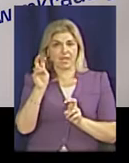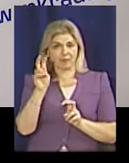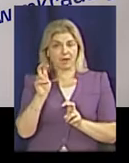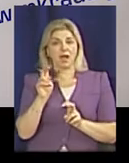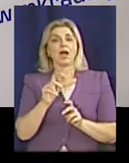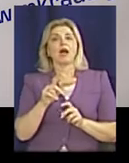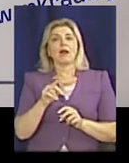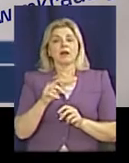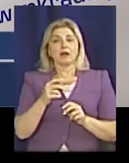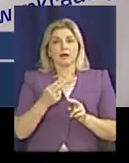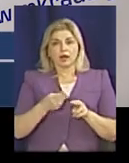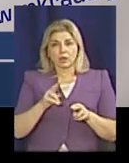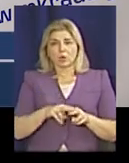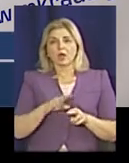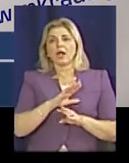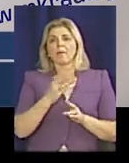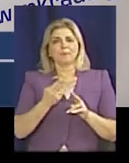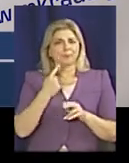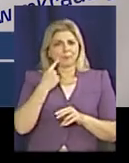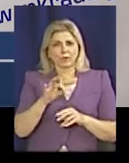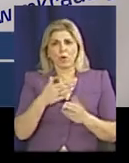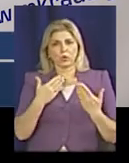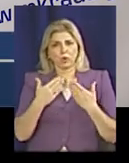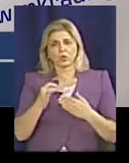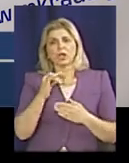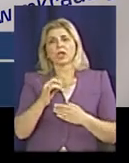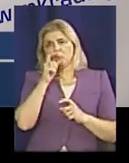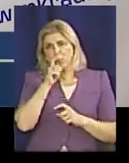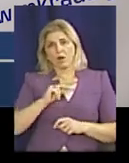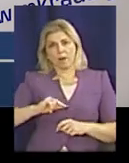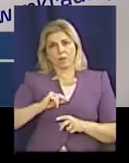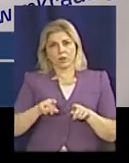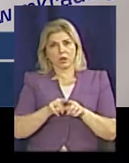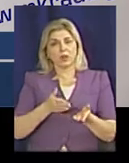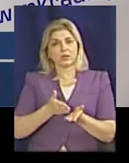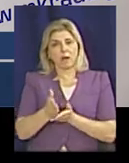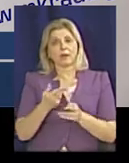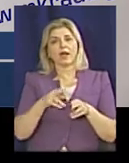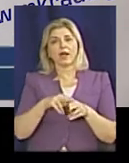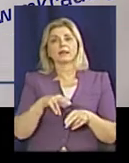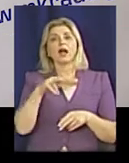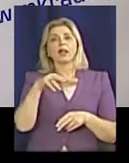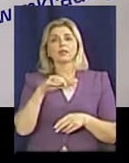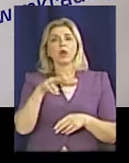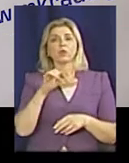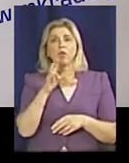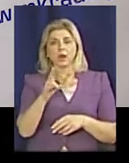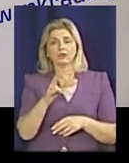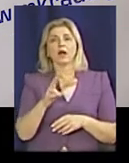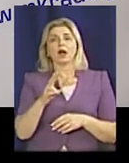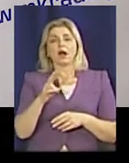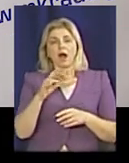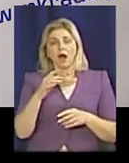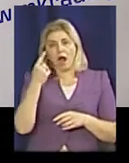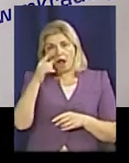Є два перевізника, які не сумлінно поставились, повільно працюють в цьому напрямку. Це перевізники «Пік» і «Еталон Авто». «Пік», який обслуговує 2,